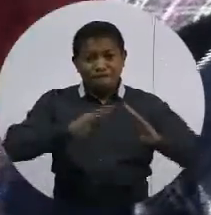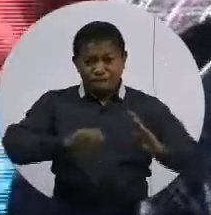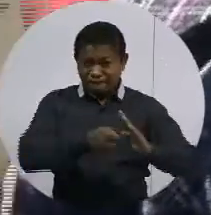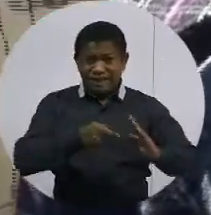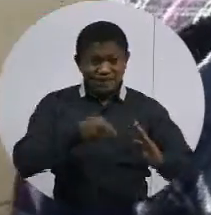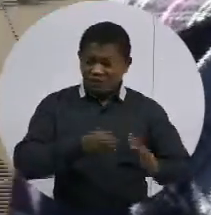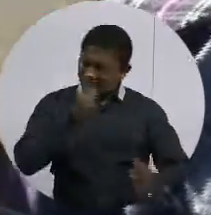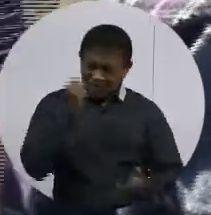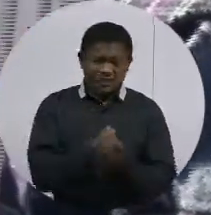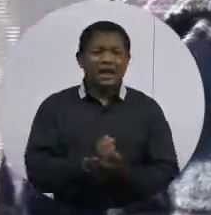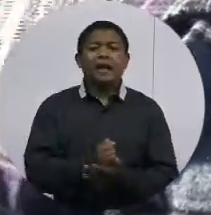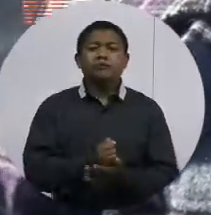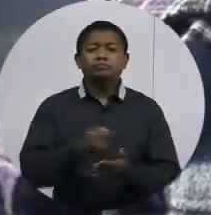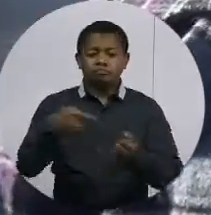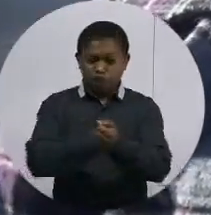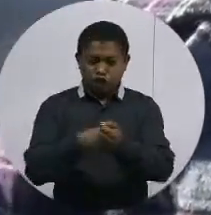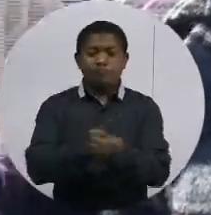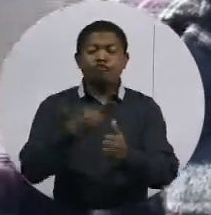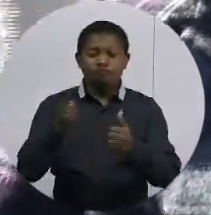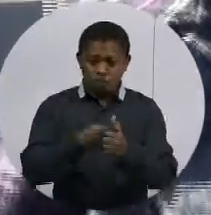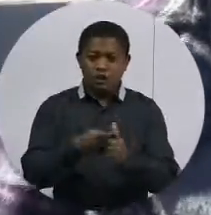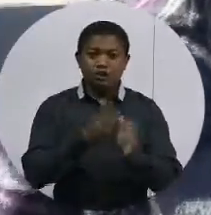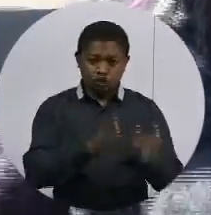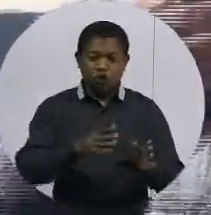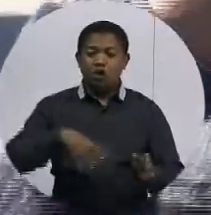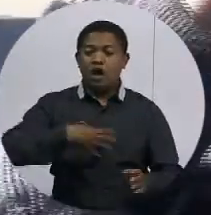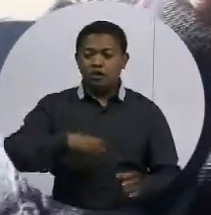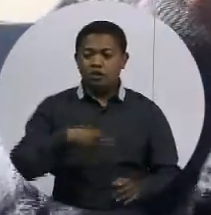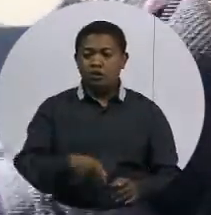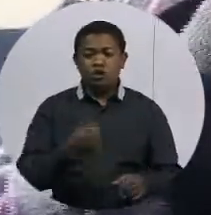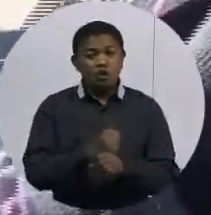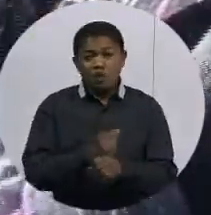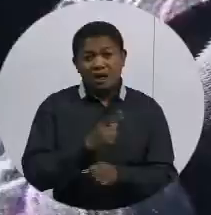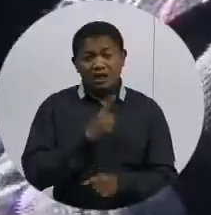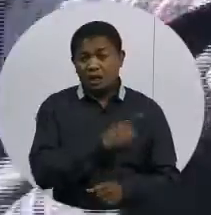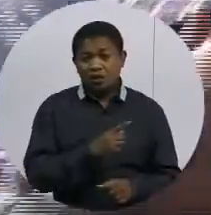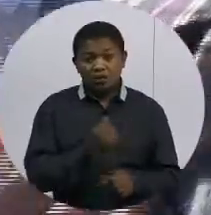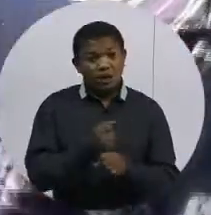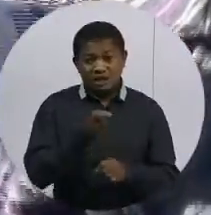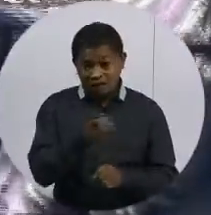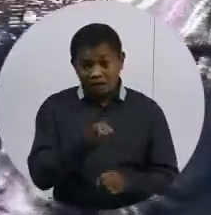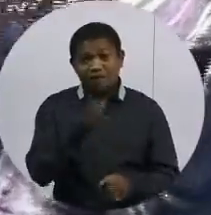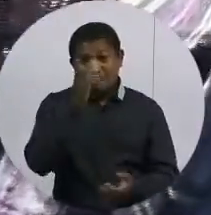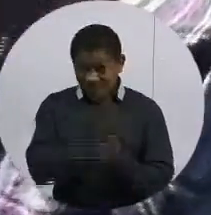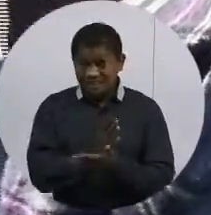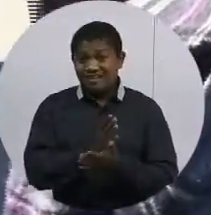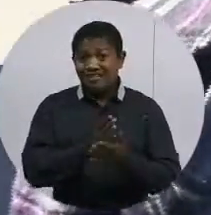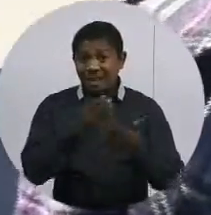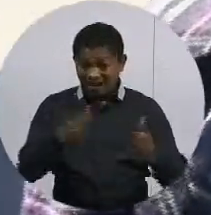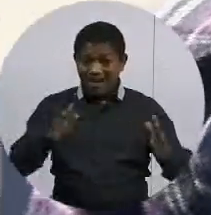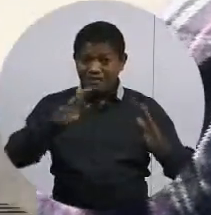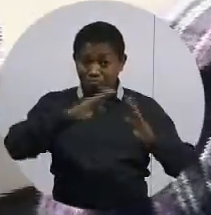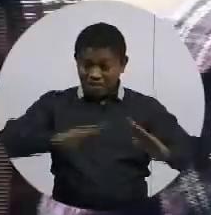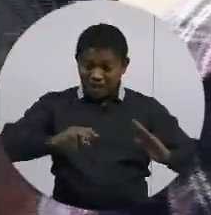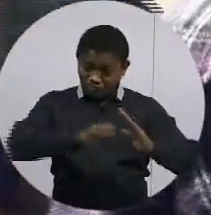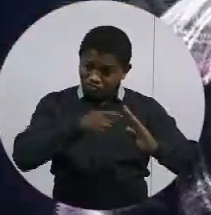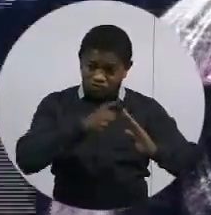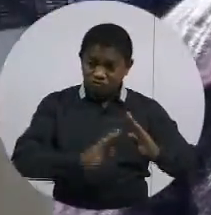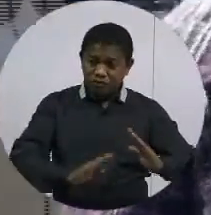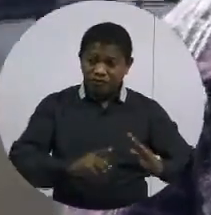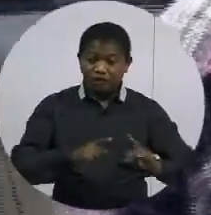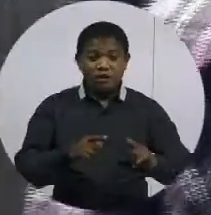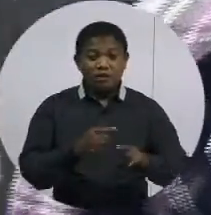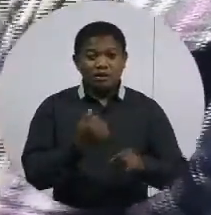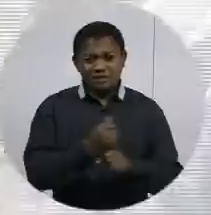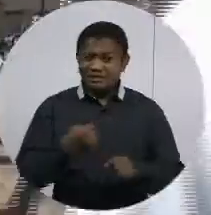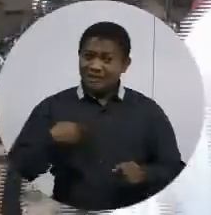zao aretin'izao e tsy faneriserana amin'ny olona ka rehefa mahavita an'izay ianao a milamina ny saina zay aloha fa za zao nandeha nyetsena nankanisako